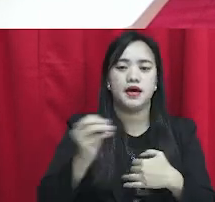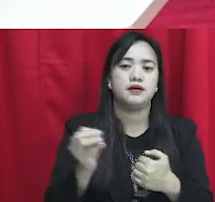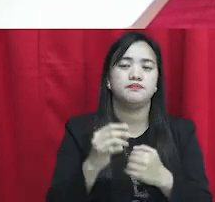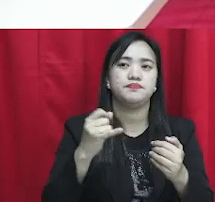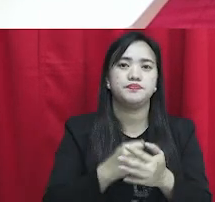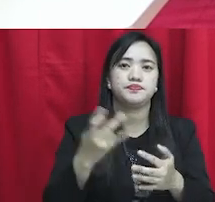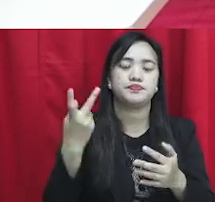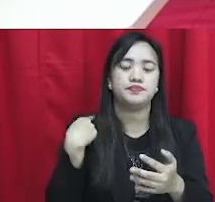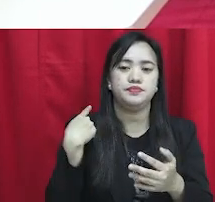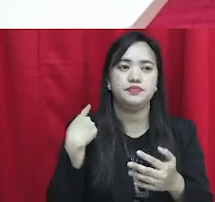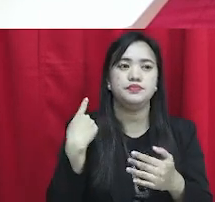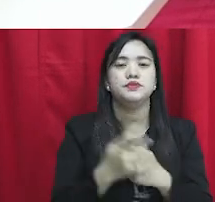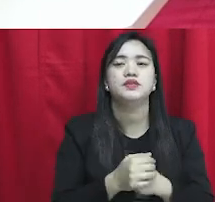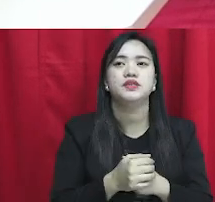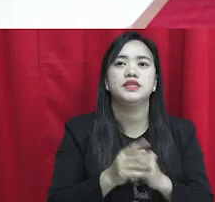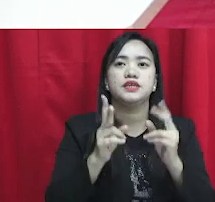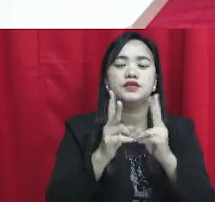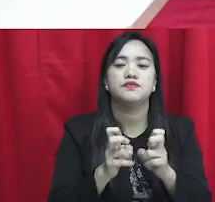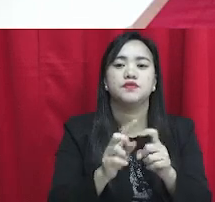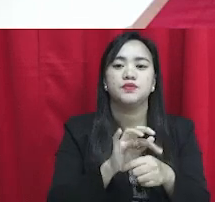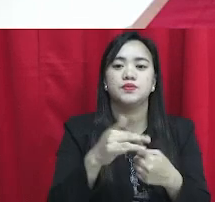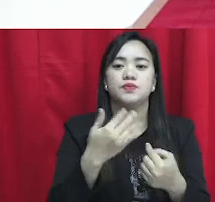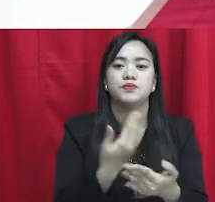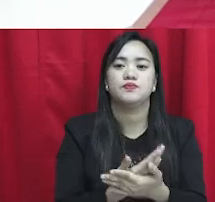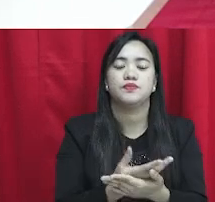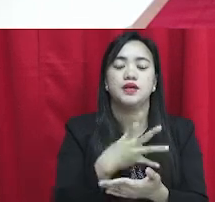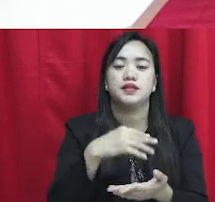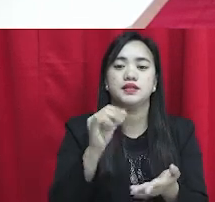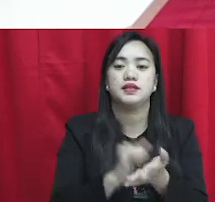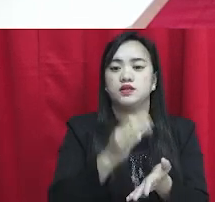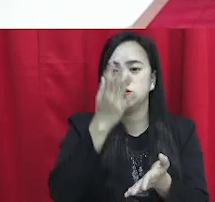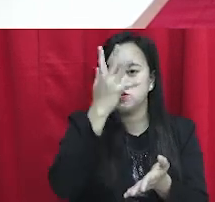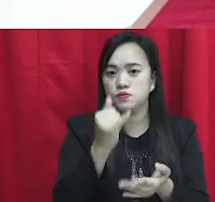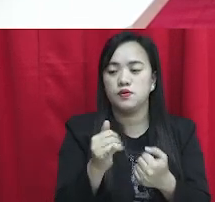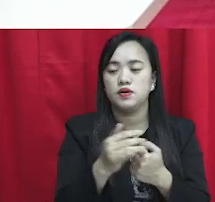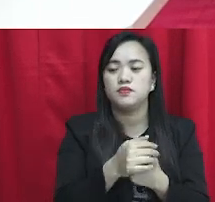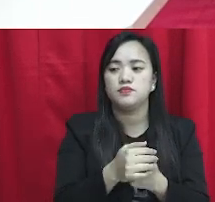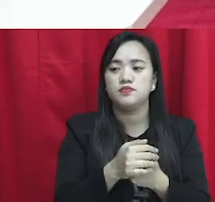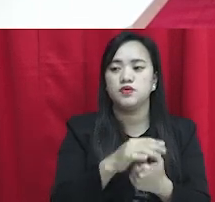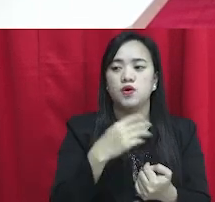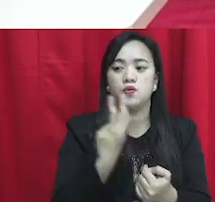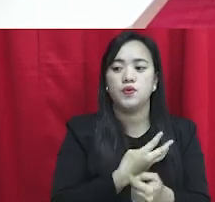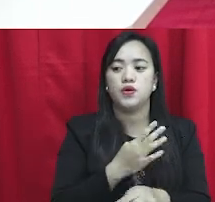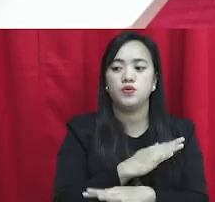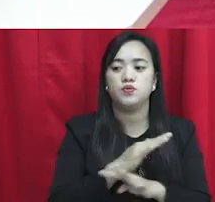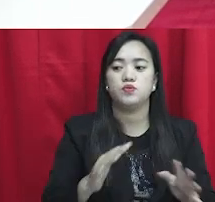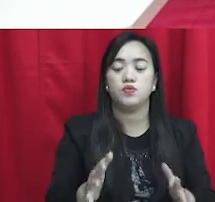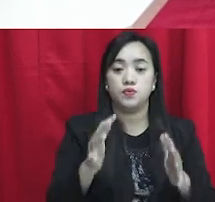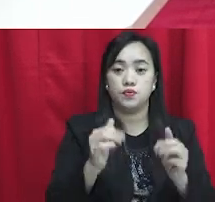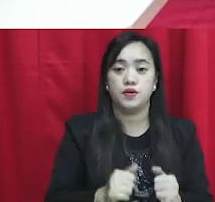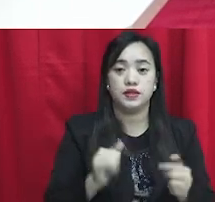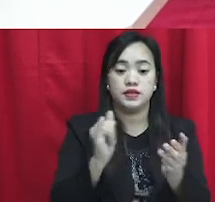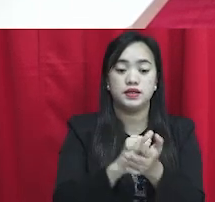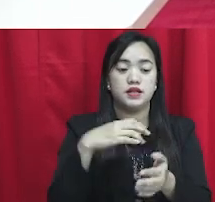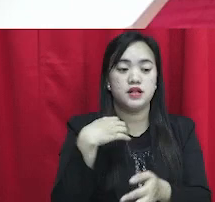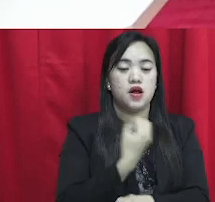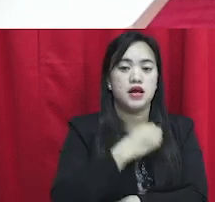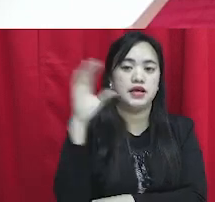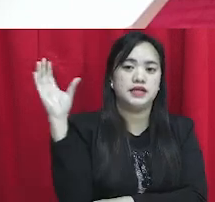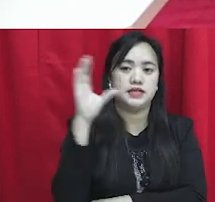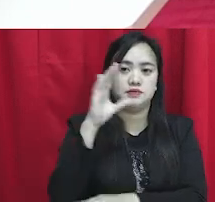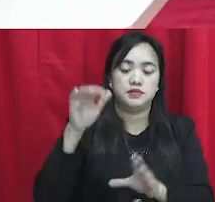mga kananayan at mga asawang babae. Kaya nga, pag-uusapan natin sa side po ninyo ang Pasko sa pamilya